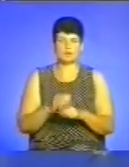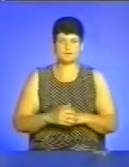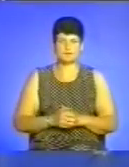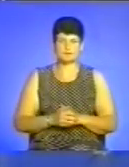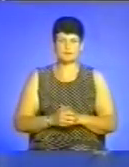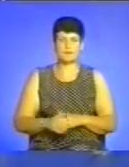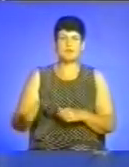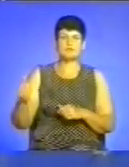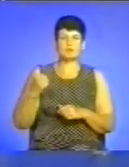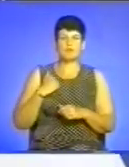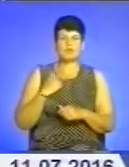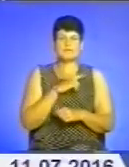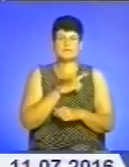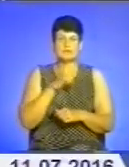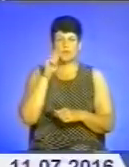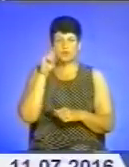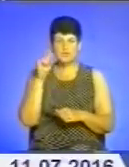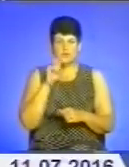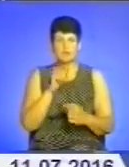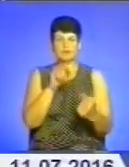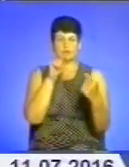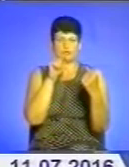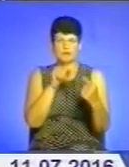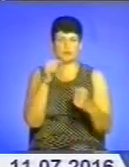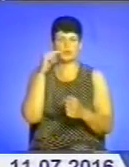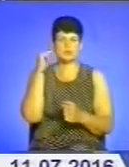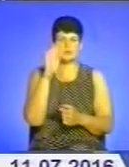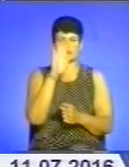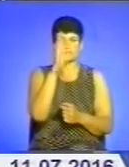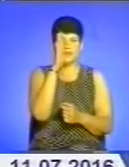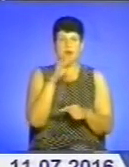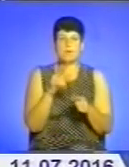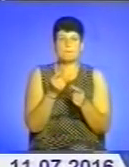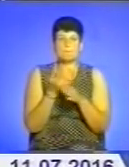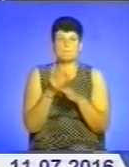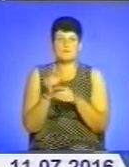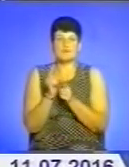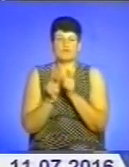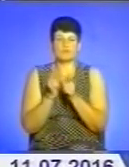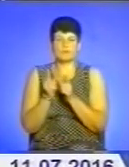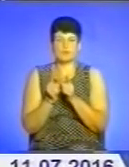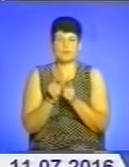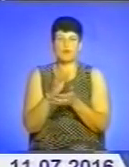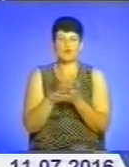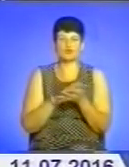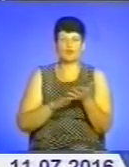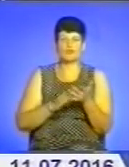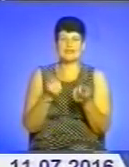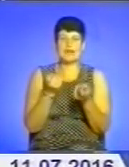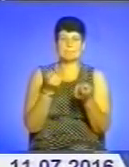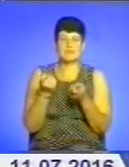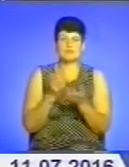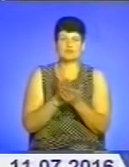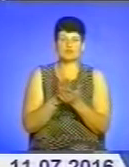Збройні сили України не лише гідно протистоять російським агресорам, а й поволі реформуються. Зокрема, триває набір на службу за контрактом.